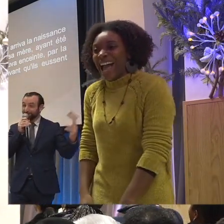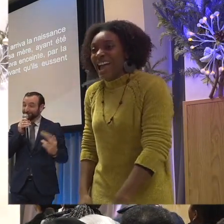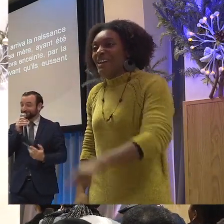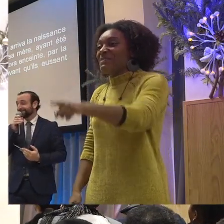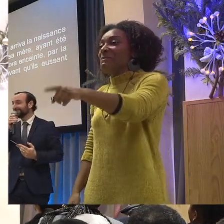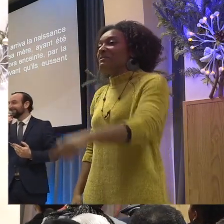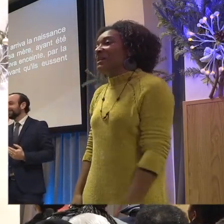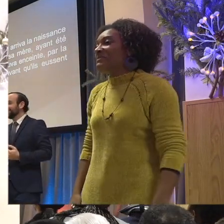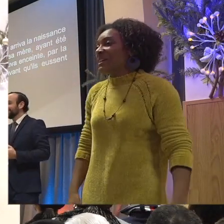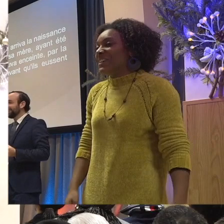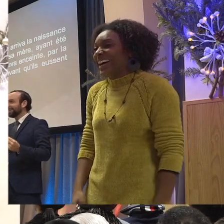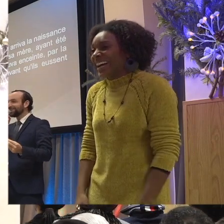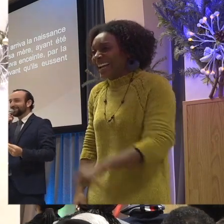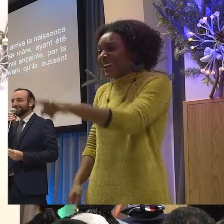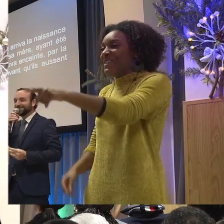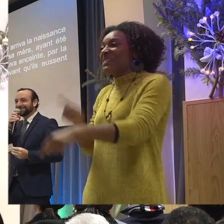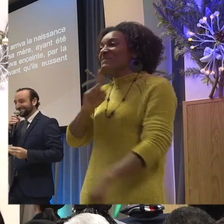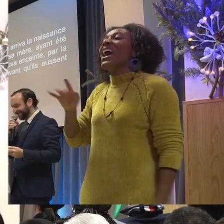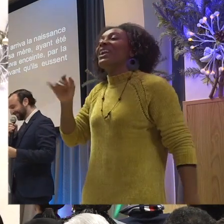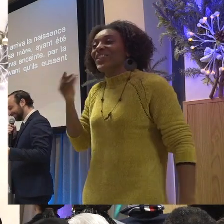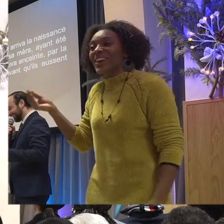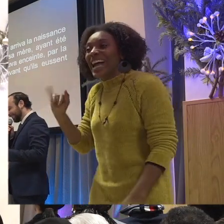D'après vous, à qui je la donne?